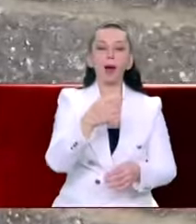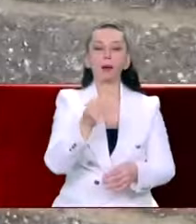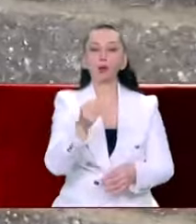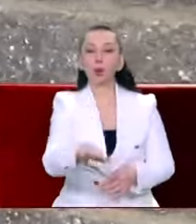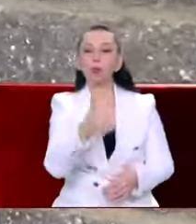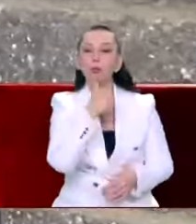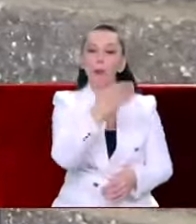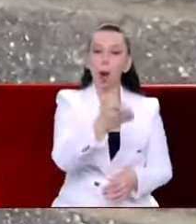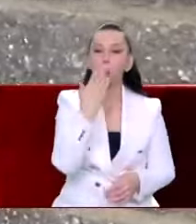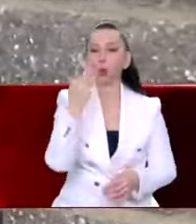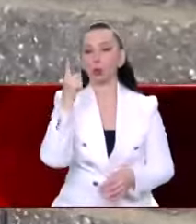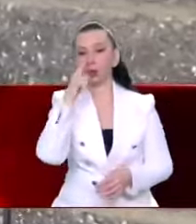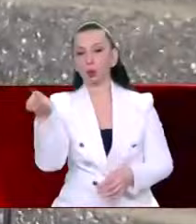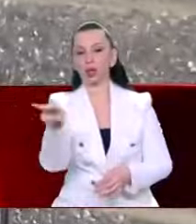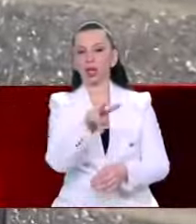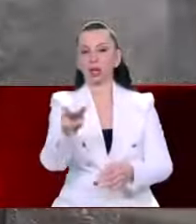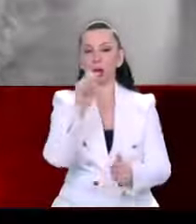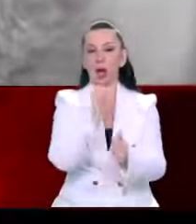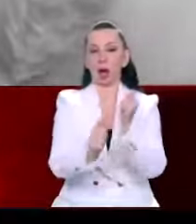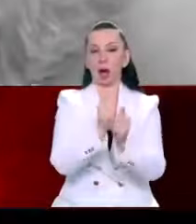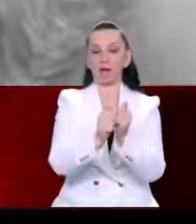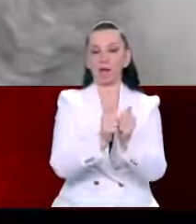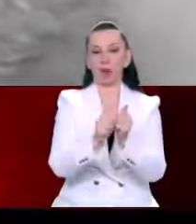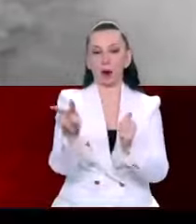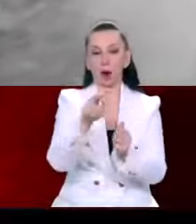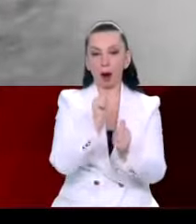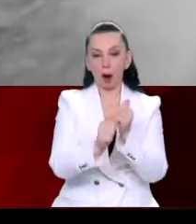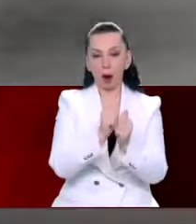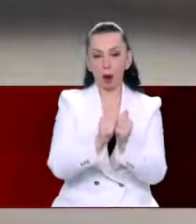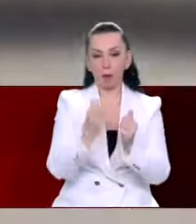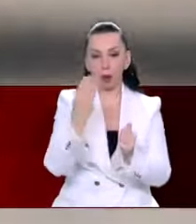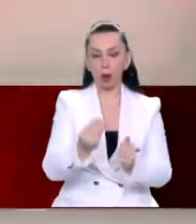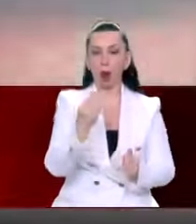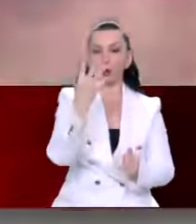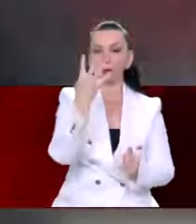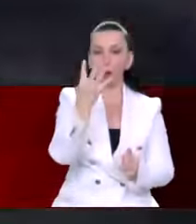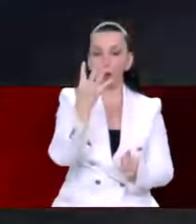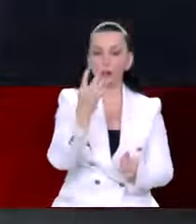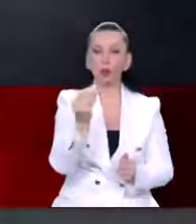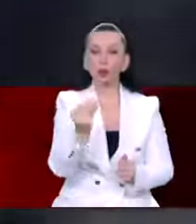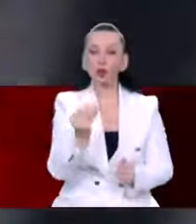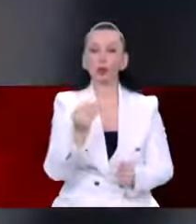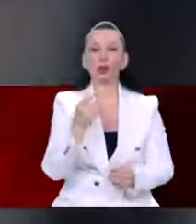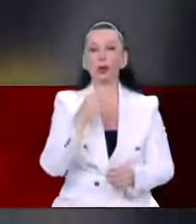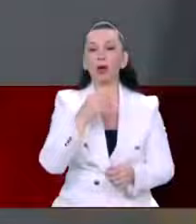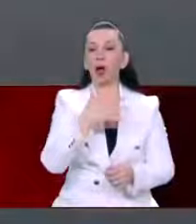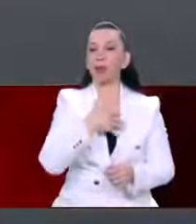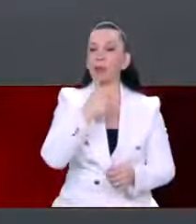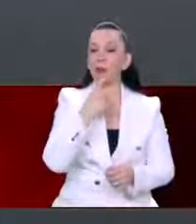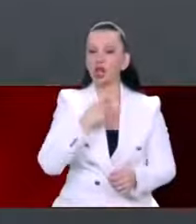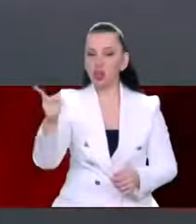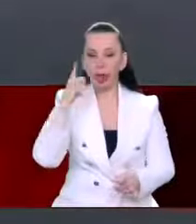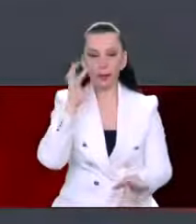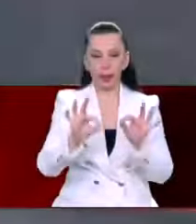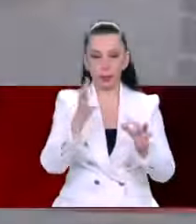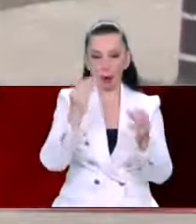yaralandı. Ondan sonra da zaten ikimiz arasında şiddet başladı. Kavga sonucu bunu yaptı bana. Dört velinin şikayetiyle tedavisinin ardından